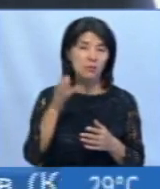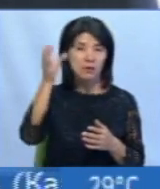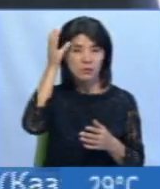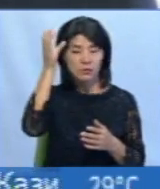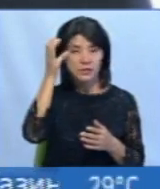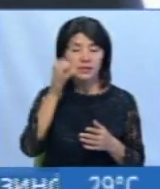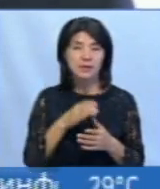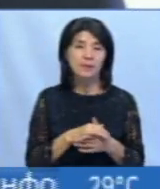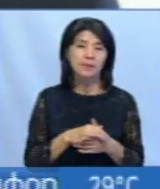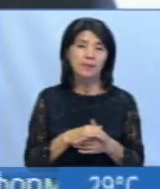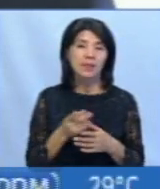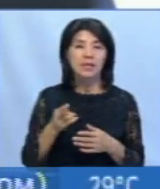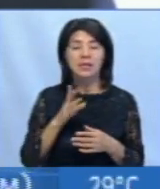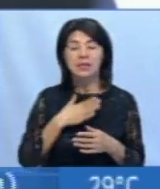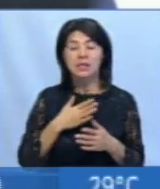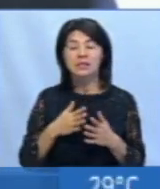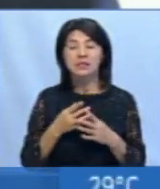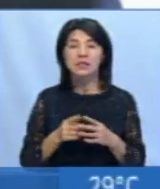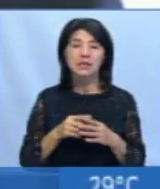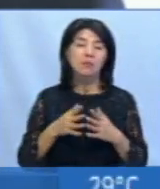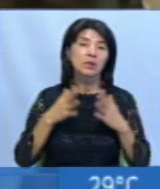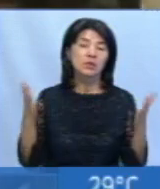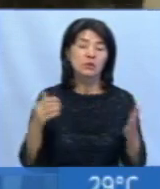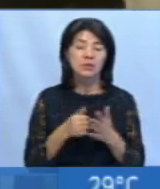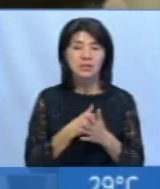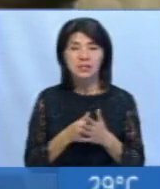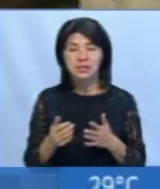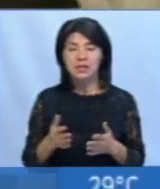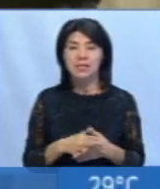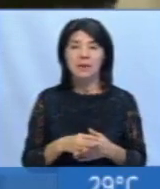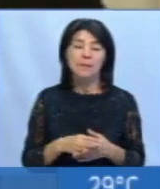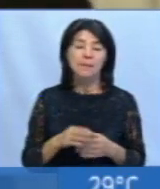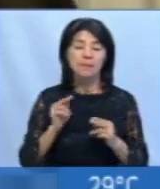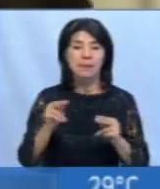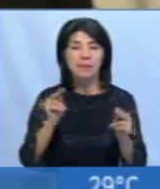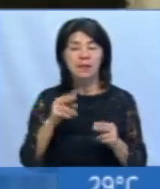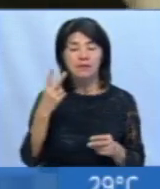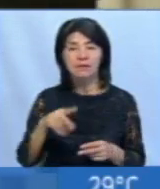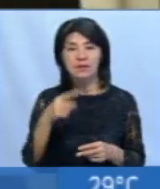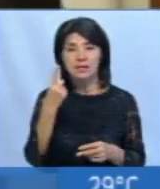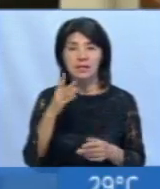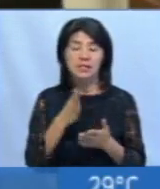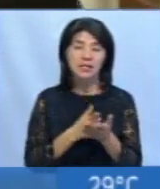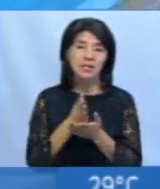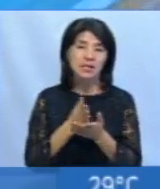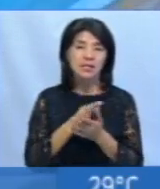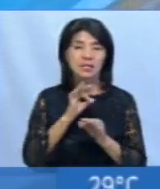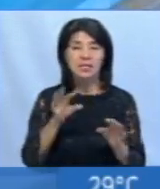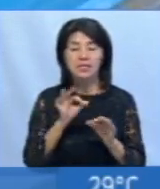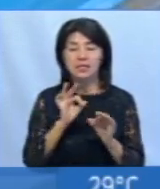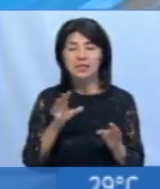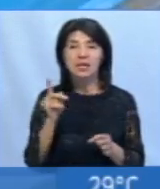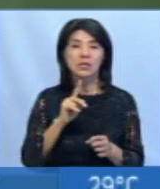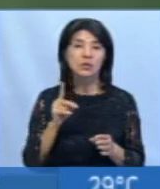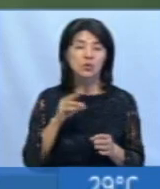языком обучения. Для нас это большое достижение. Педагог с 21-летним стажем Анна Коптелова рассказала, что реализация учебного